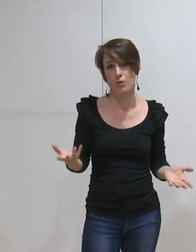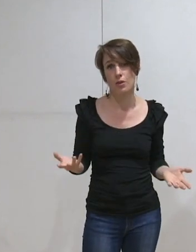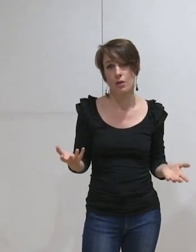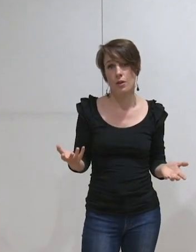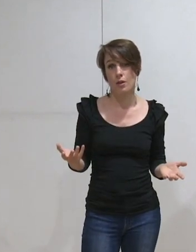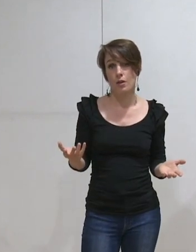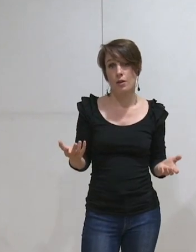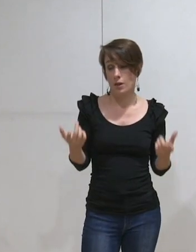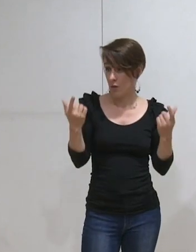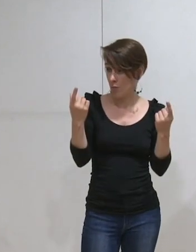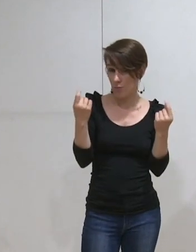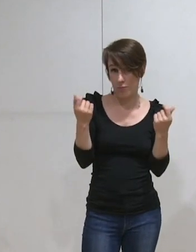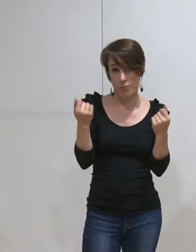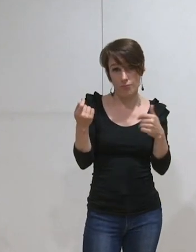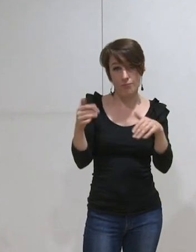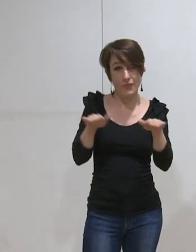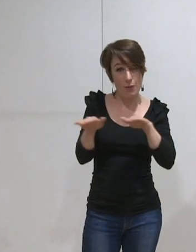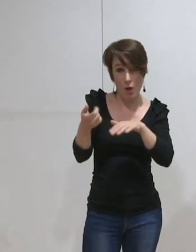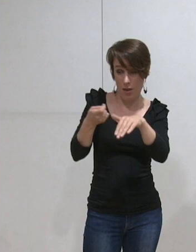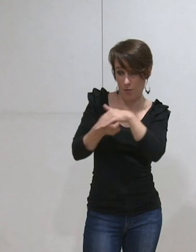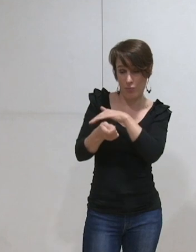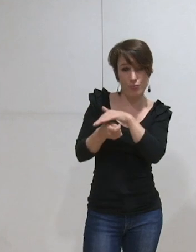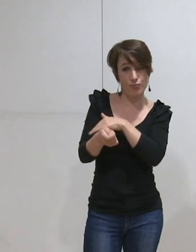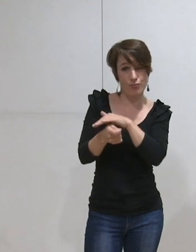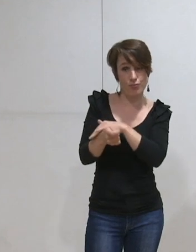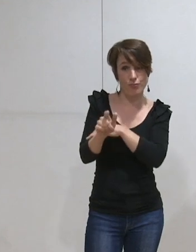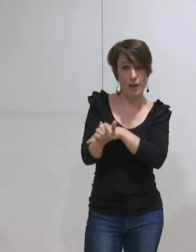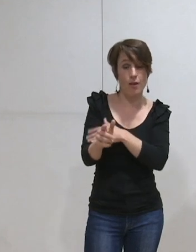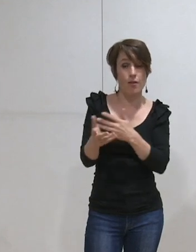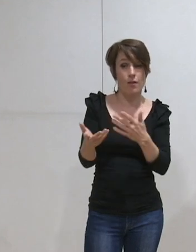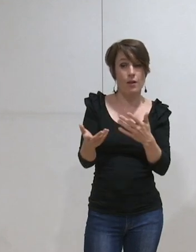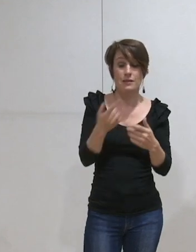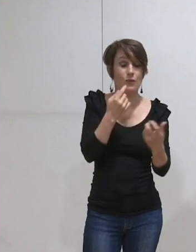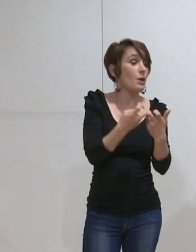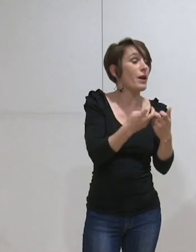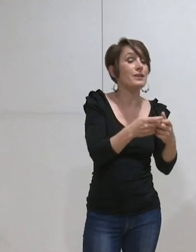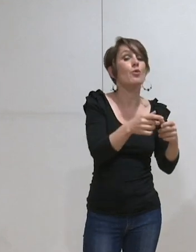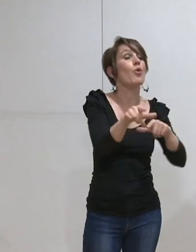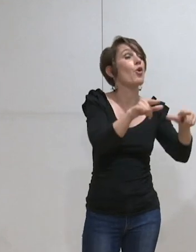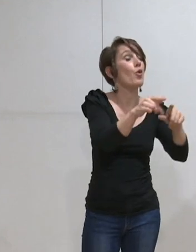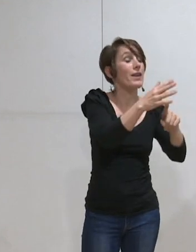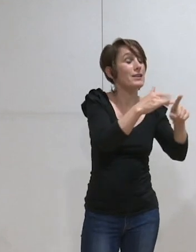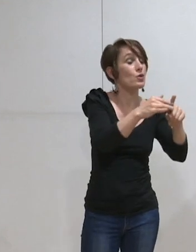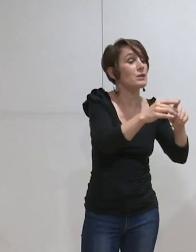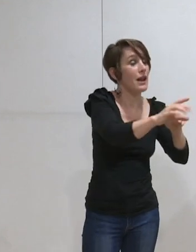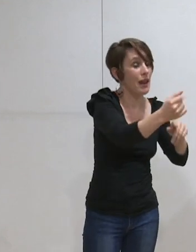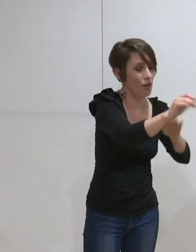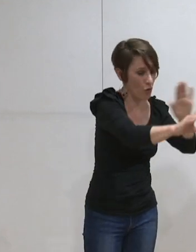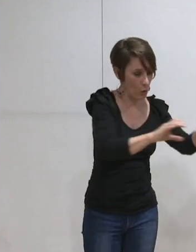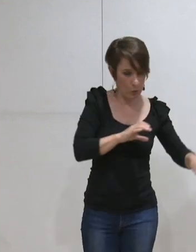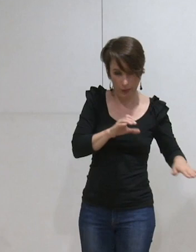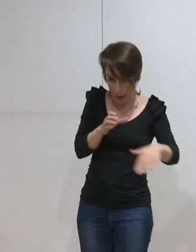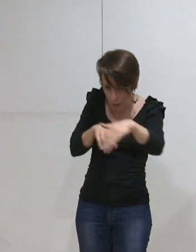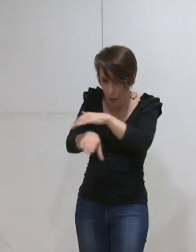financiers qui sont tirés également des des des loyers soient réinjectés dans le logement social et ne partent pas faire autre